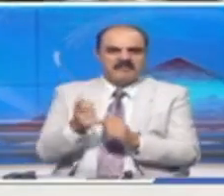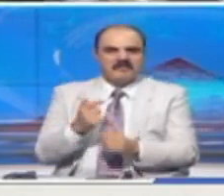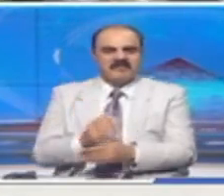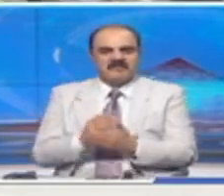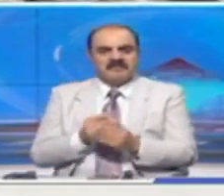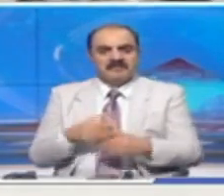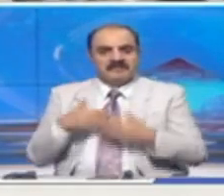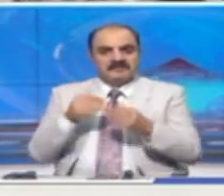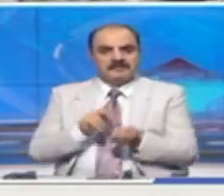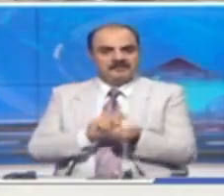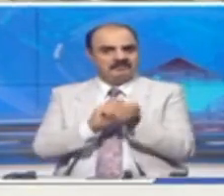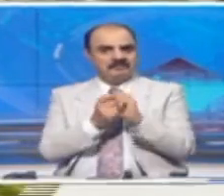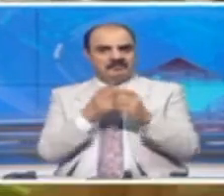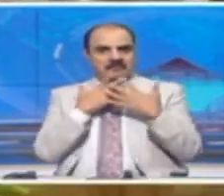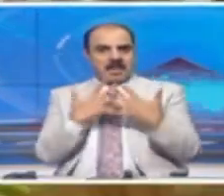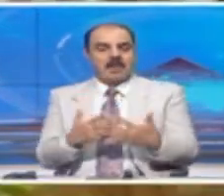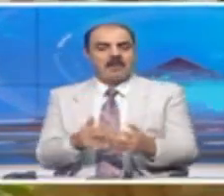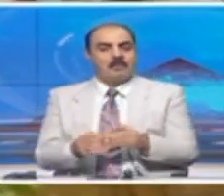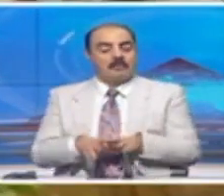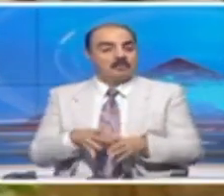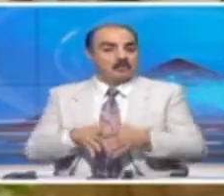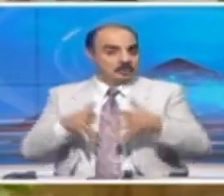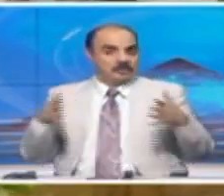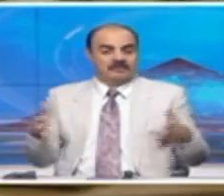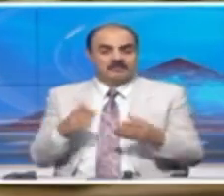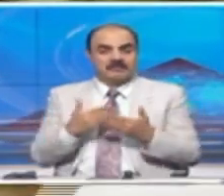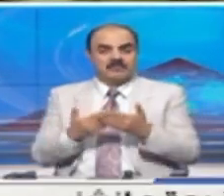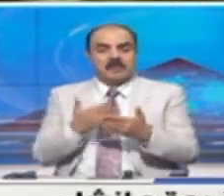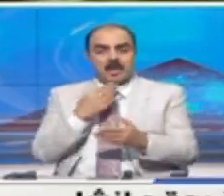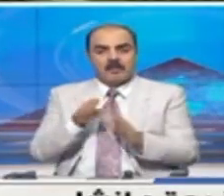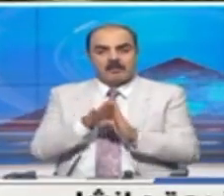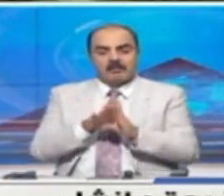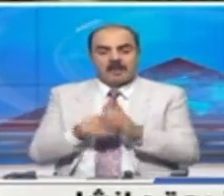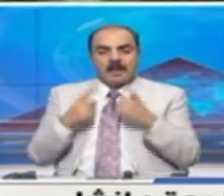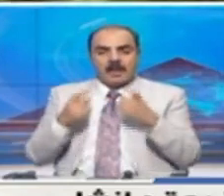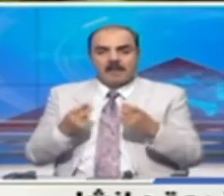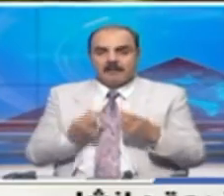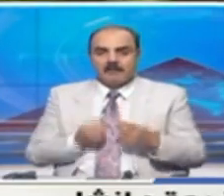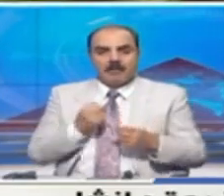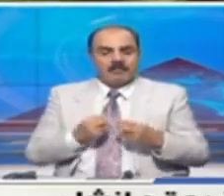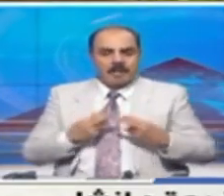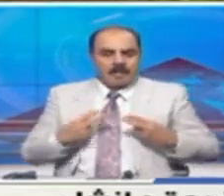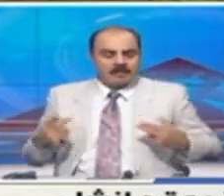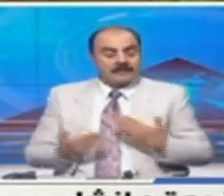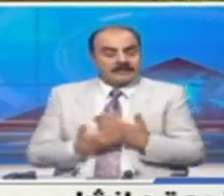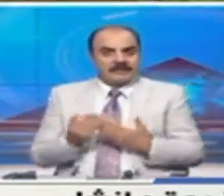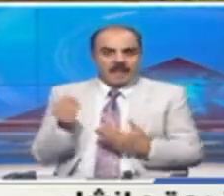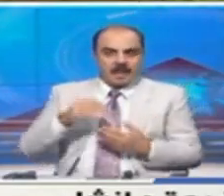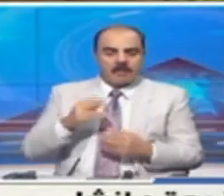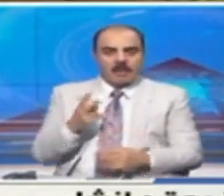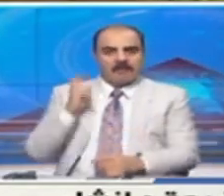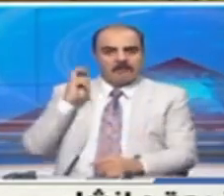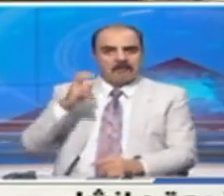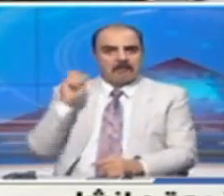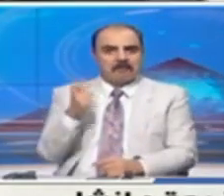لما سيمثله هذا المشروع الضخم من إضافة قوية ونقلة نوعية لمنظومة النقل في مصر. هذا